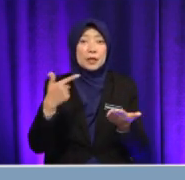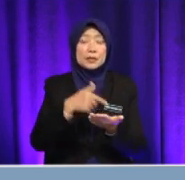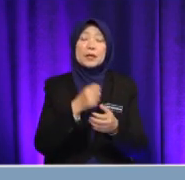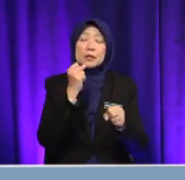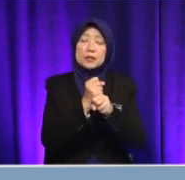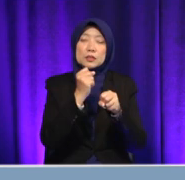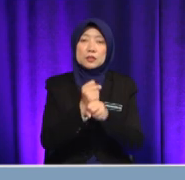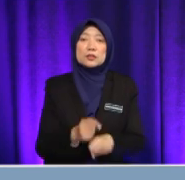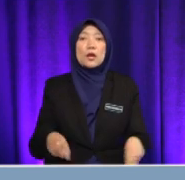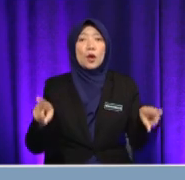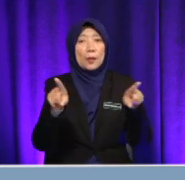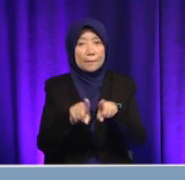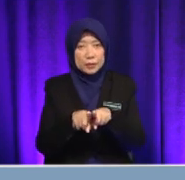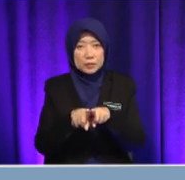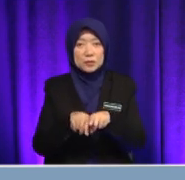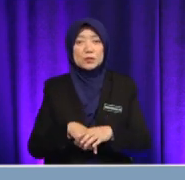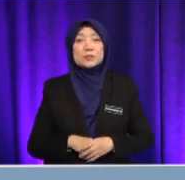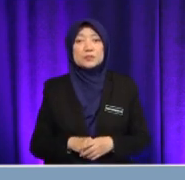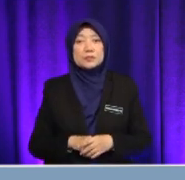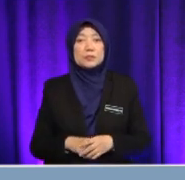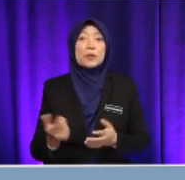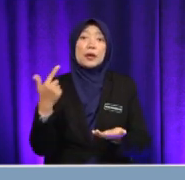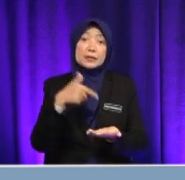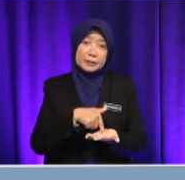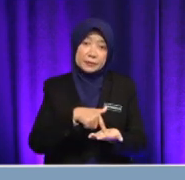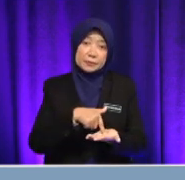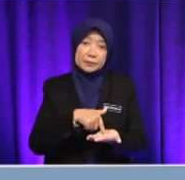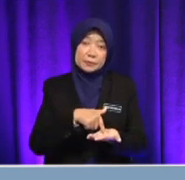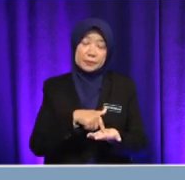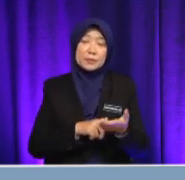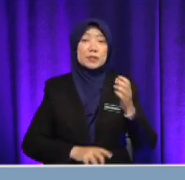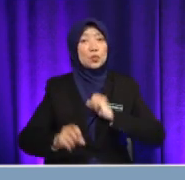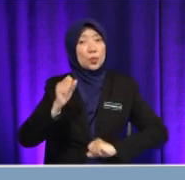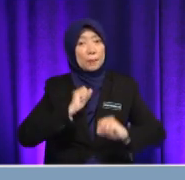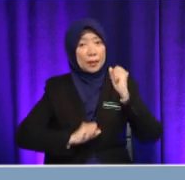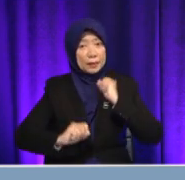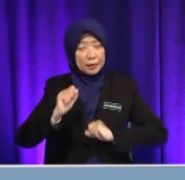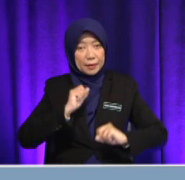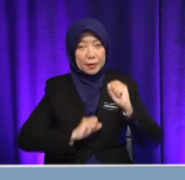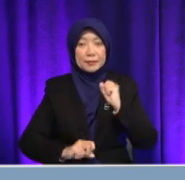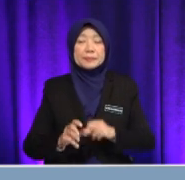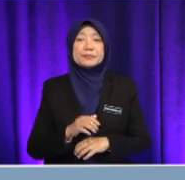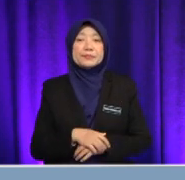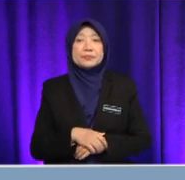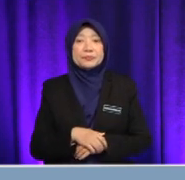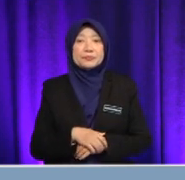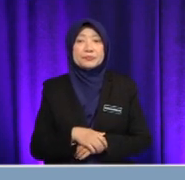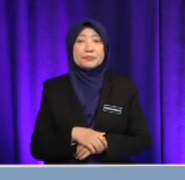bekerjasama lagi kesopanan dan kesusilaan